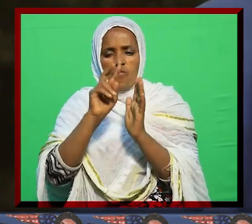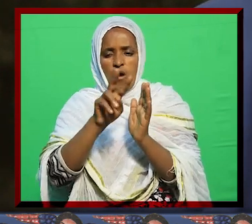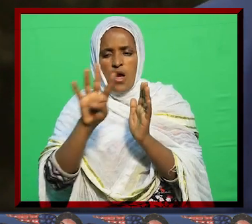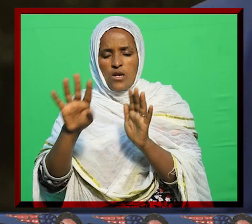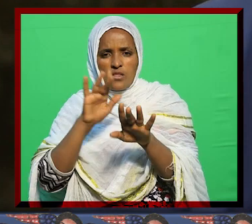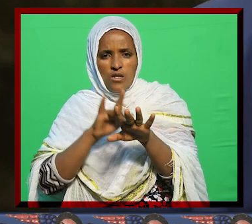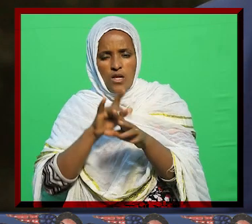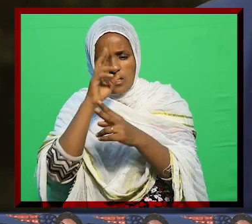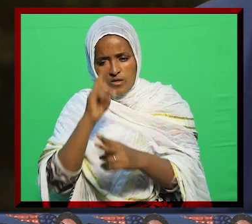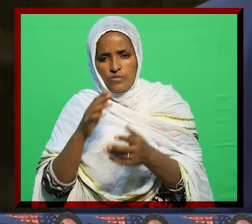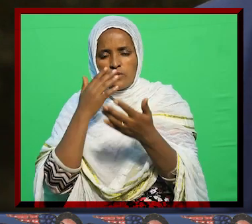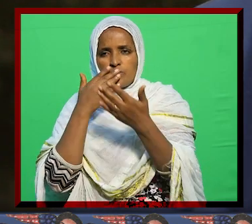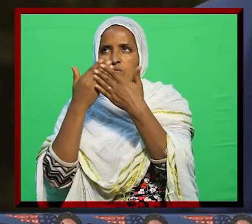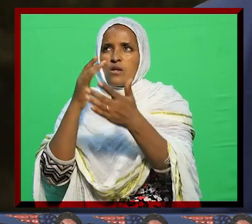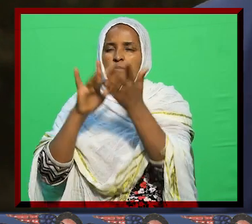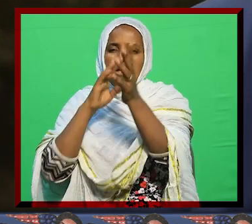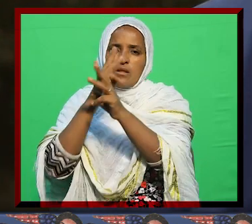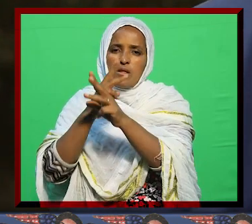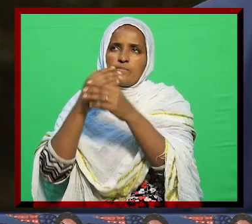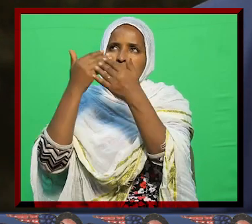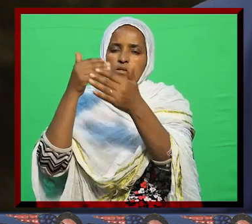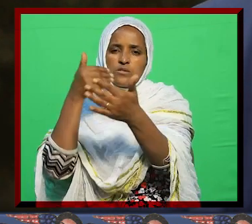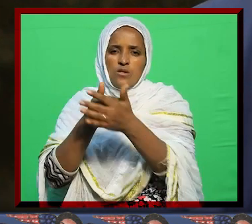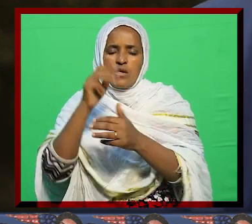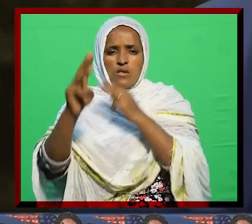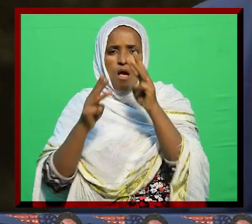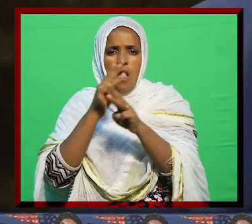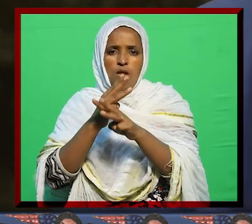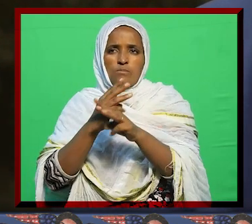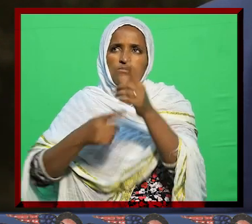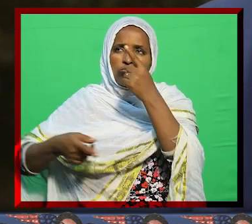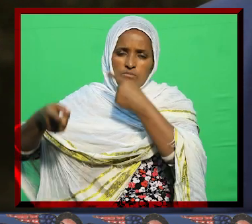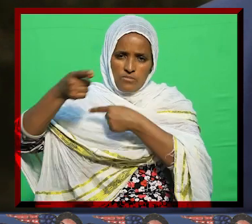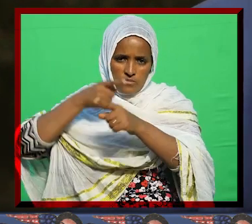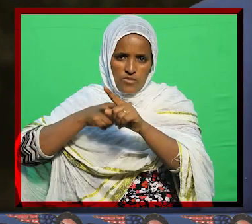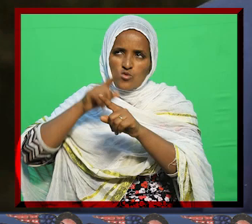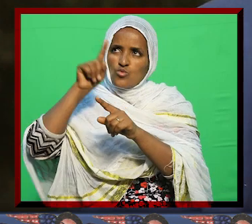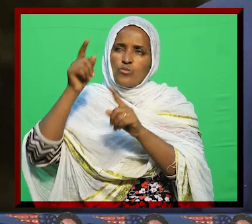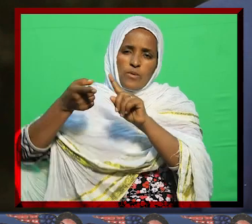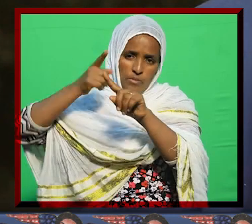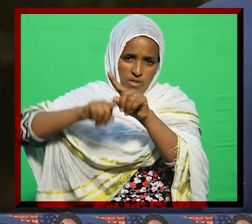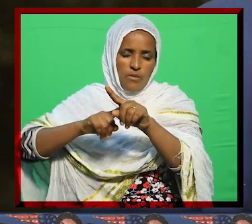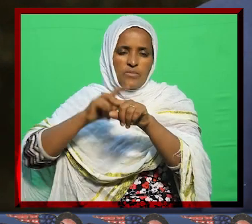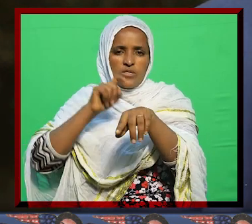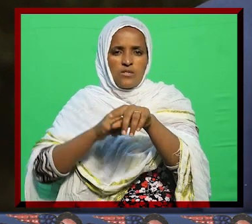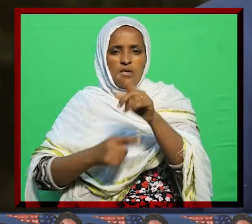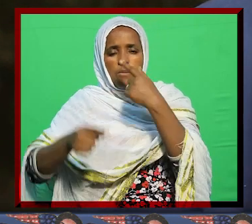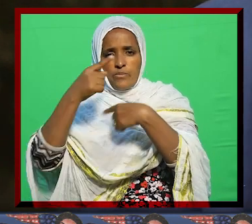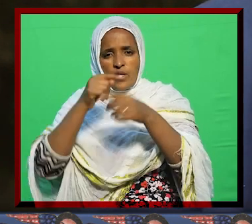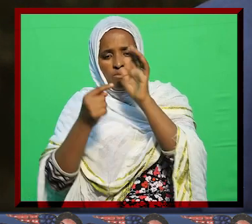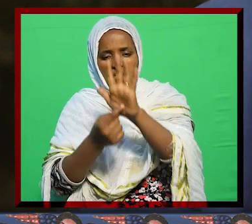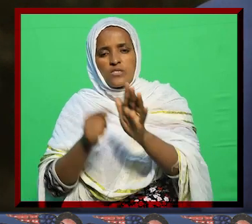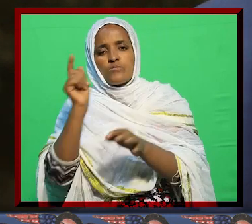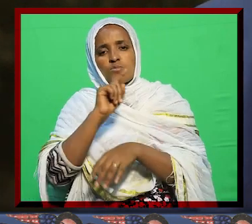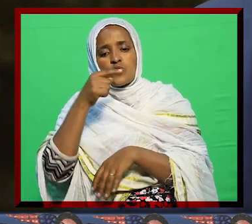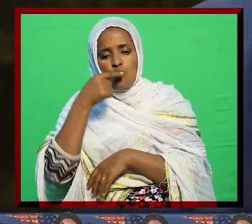በማቴዎስ 24 ላይ ክብር ምስጋና ይገባውና ጌታችን መዳንታችን ኢየሱስ ክርስቶስ የዓለም ምጻተ ዓለም ምልክት የዓለም የመጣተ